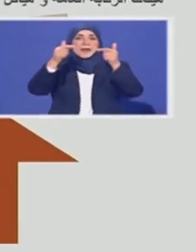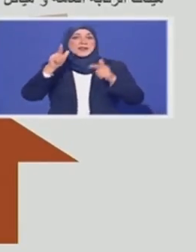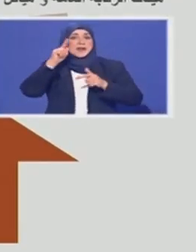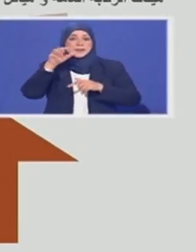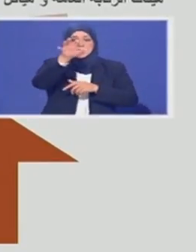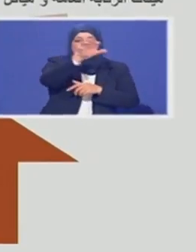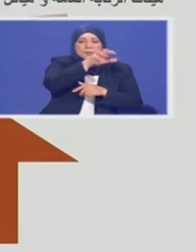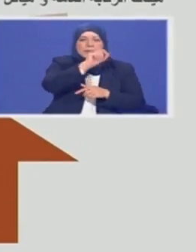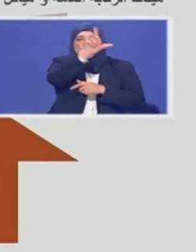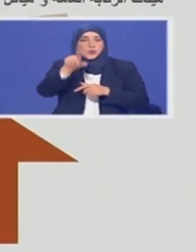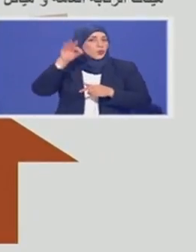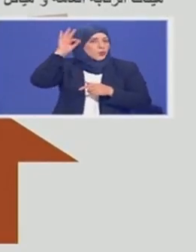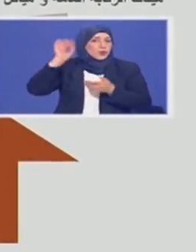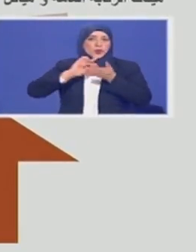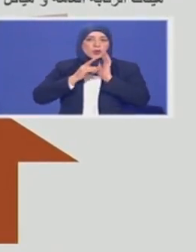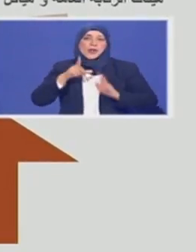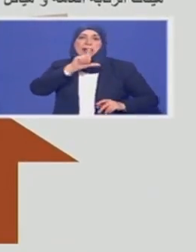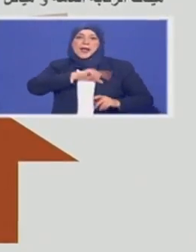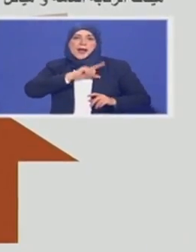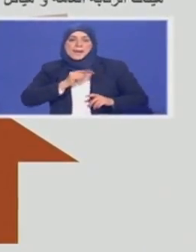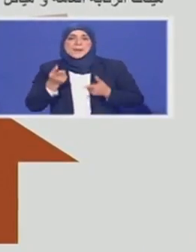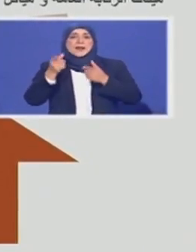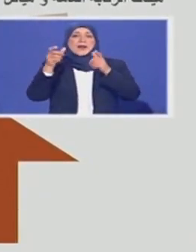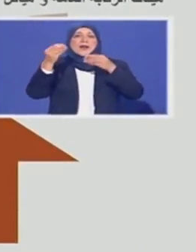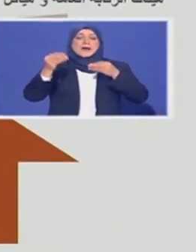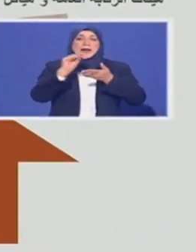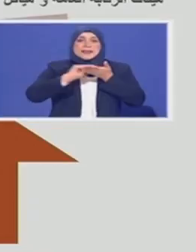الجهوي والمحلي، السلطة الأمنية والإدارات